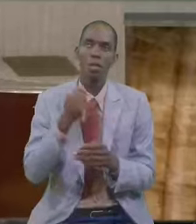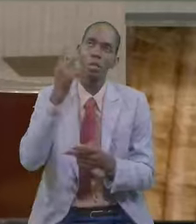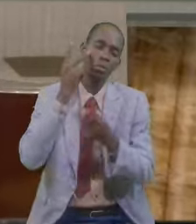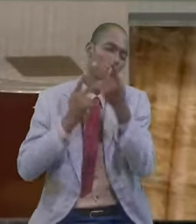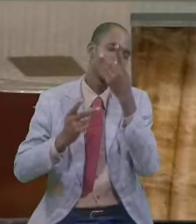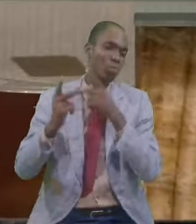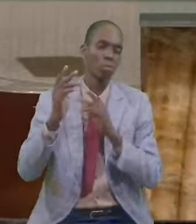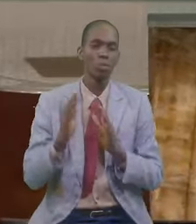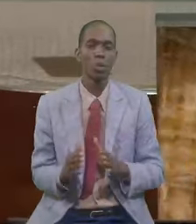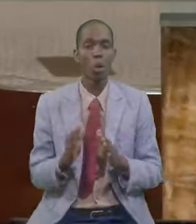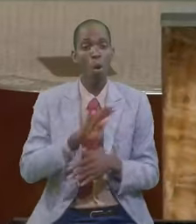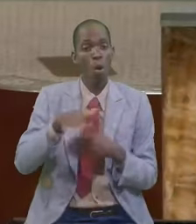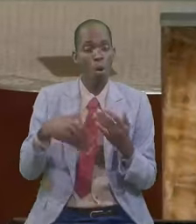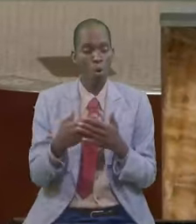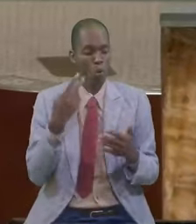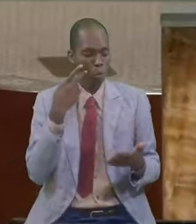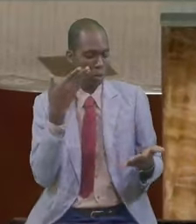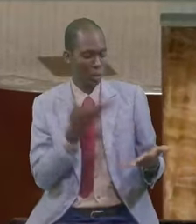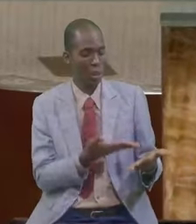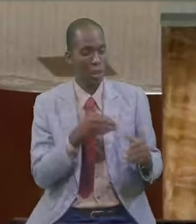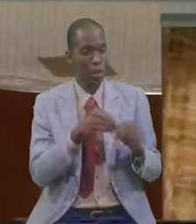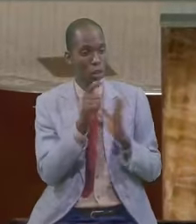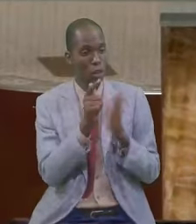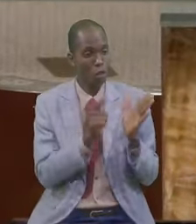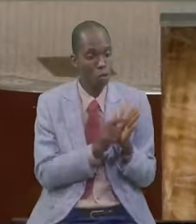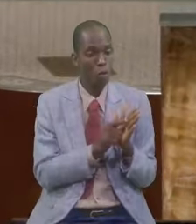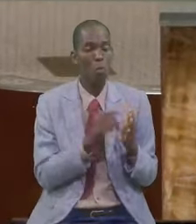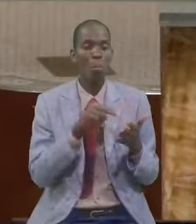Tout ce que nous avons dans la loi, c'est-à-dire